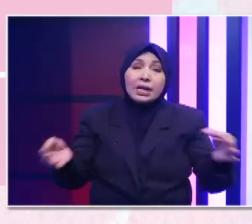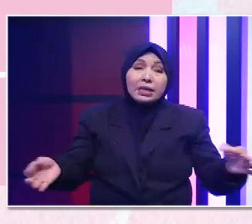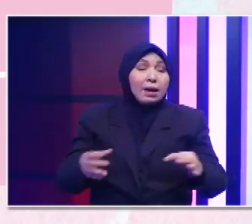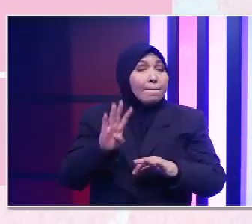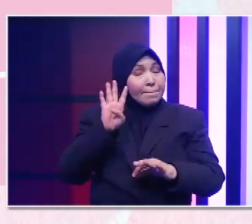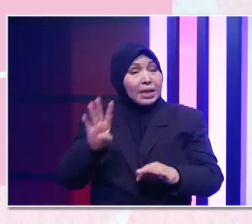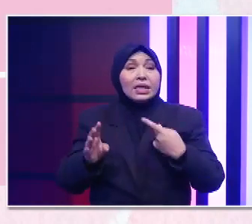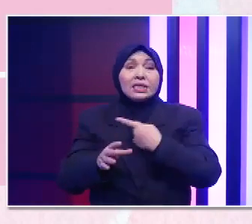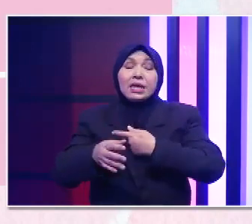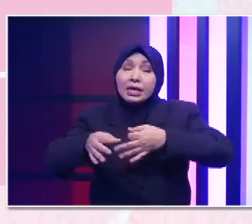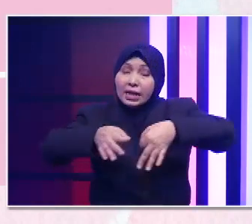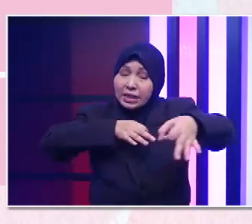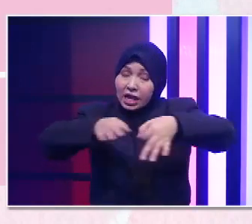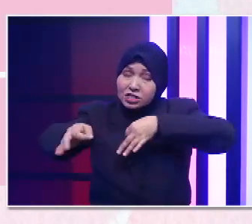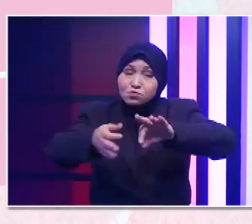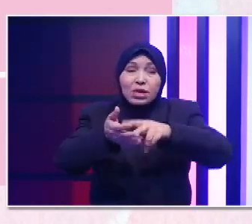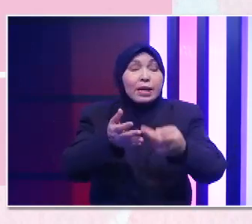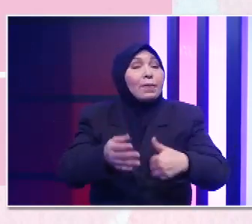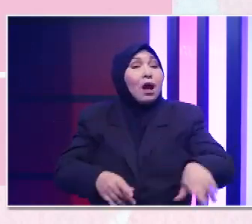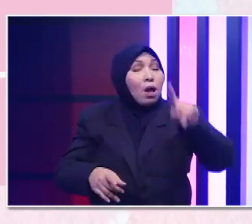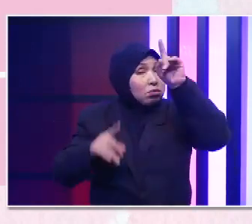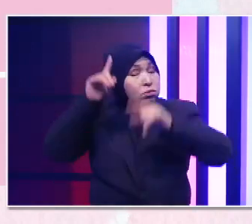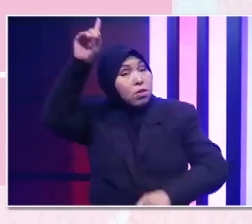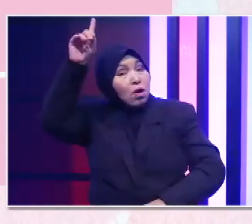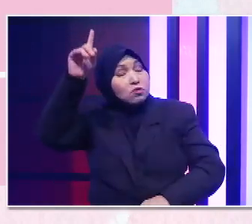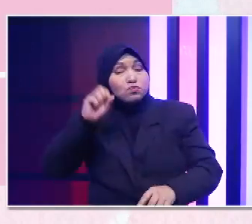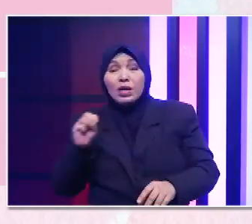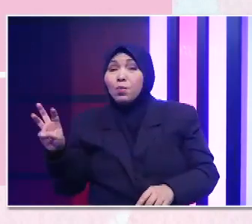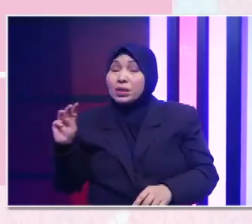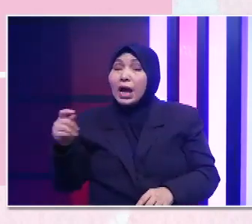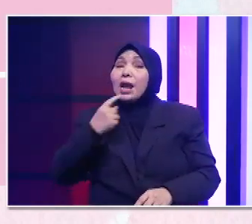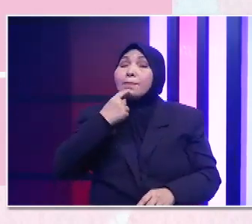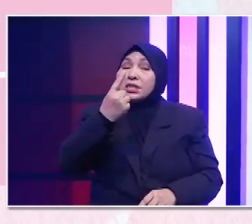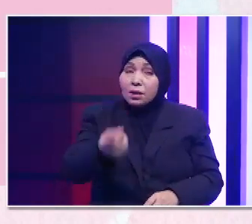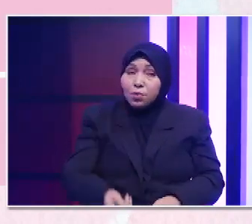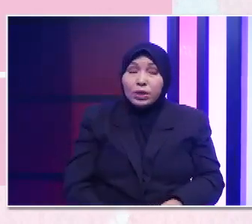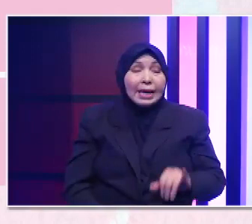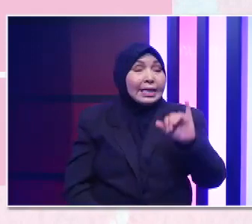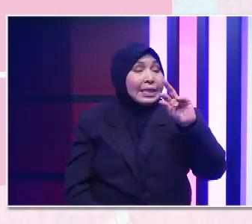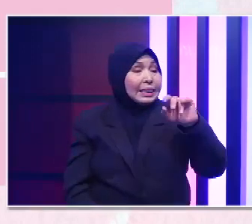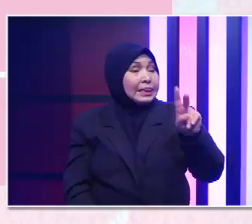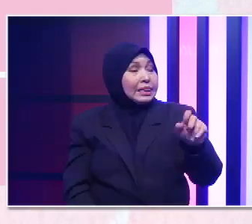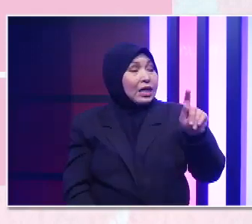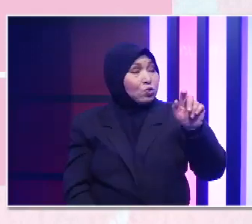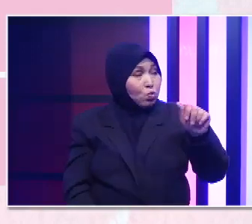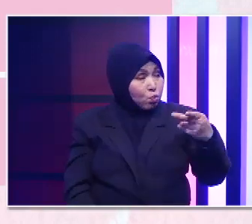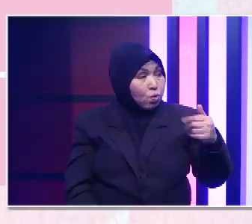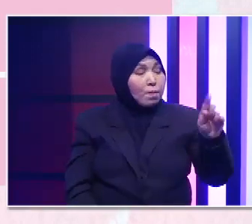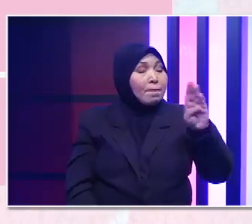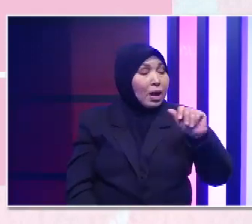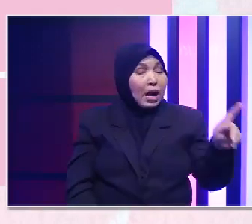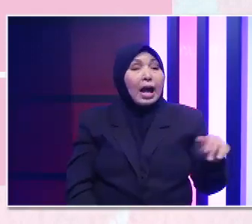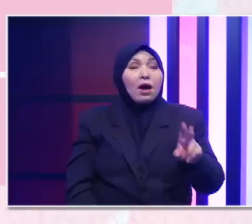hanya kita akan tafsirkan juga yaitu di mana Allah subhanahuwata'ala menyebut intatuba illallah